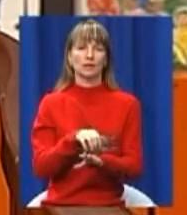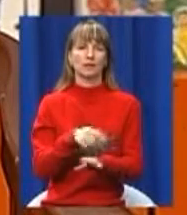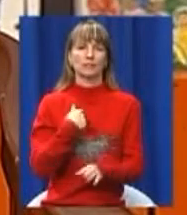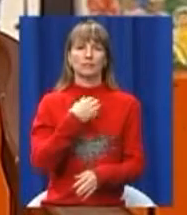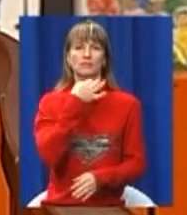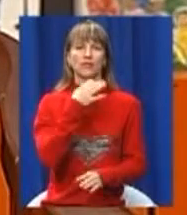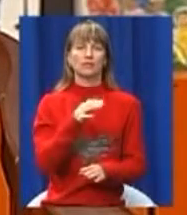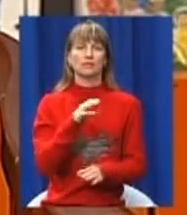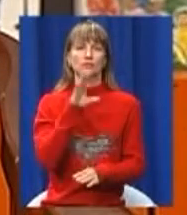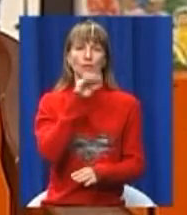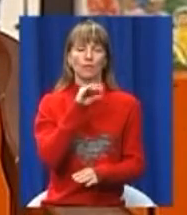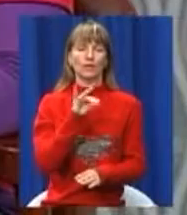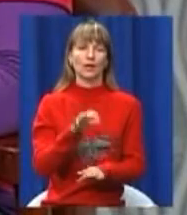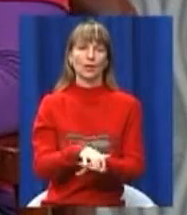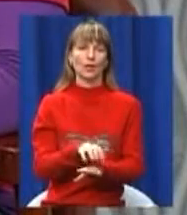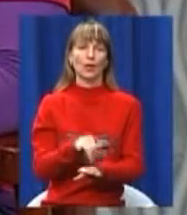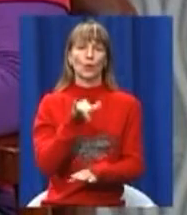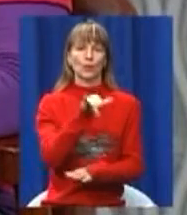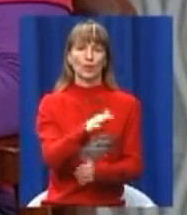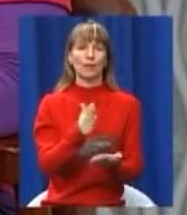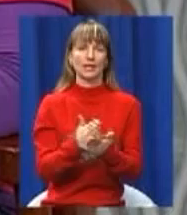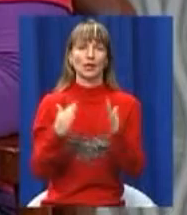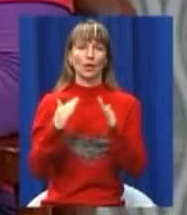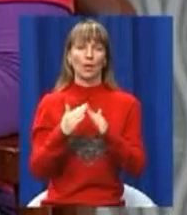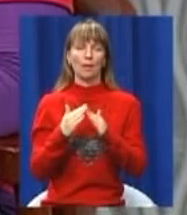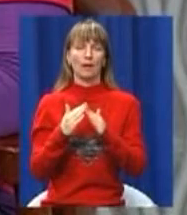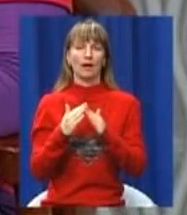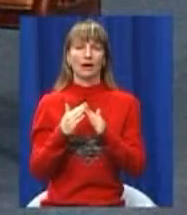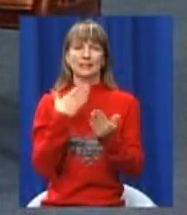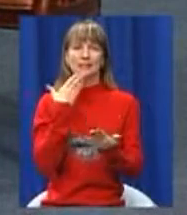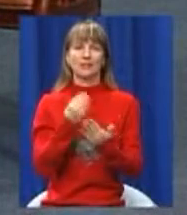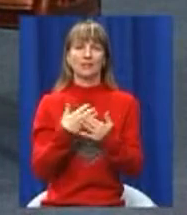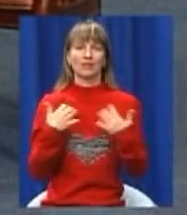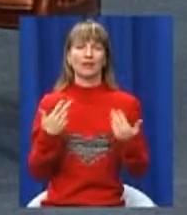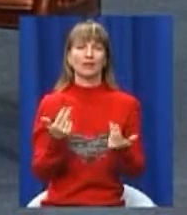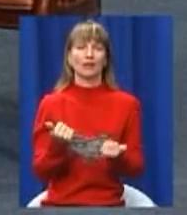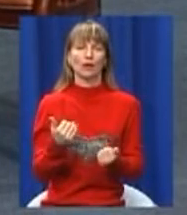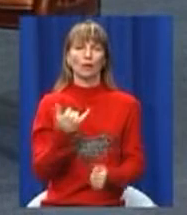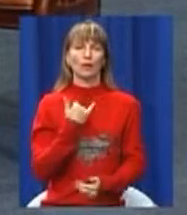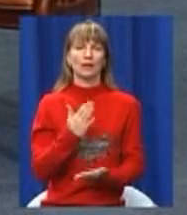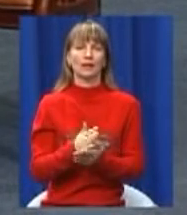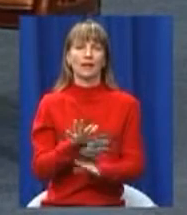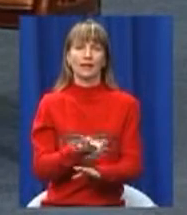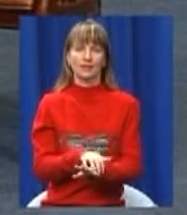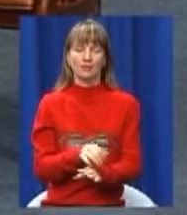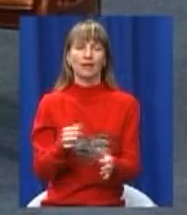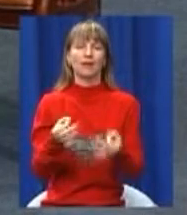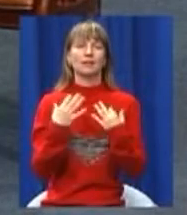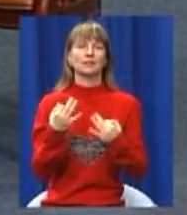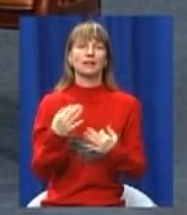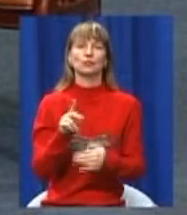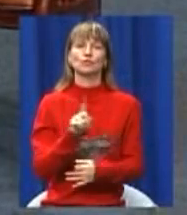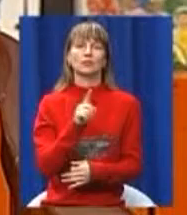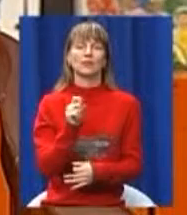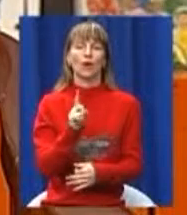подобаються цуцики та коти. А у тебе є вдома власні тваринки? Так, у мене є кіт. Розкази про котика.